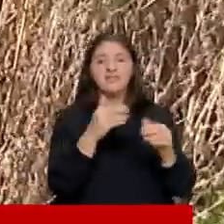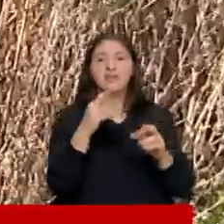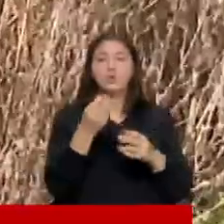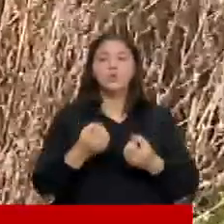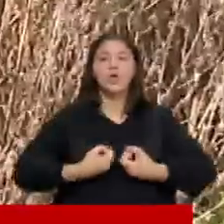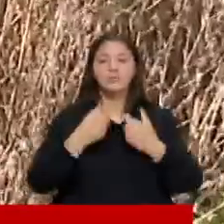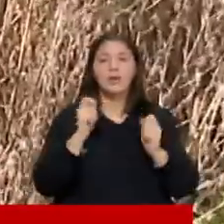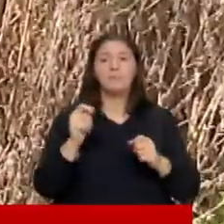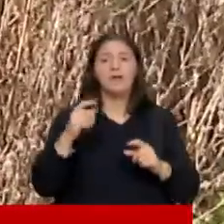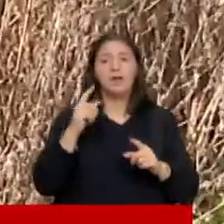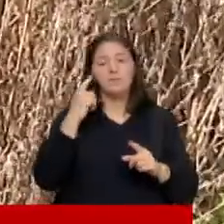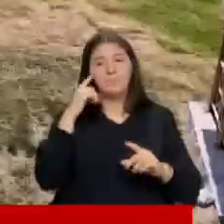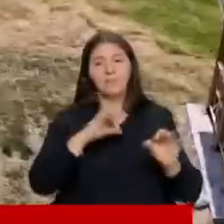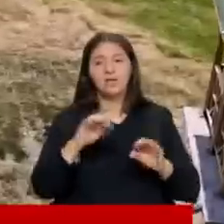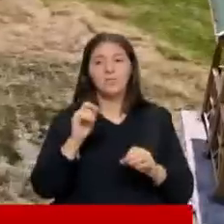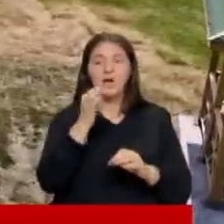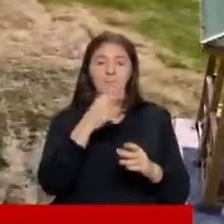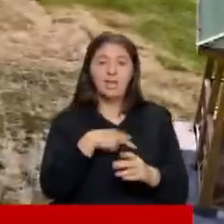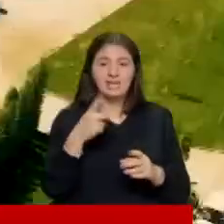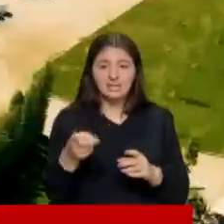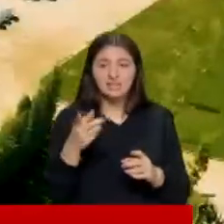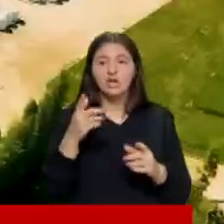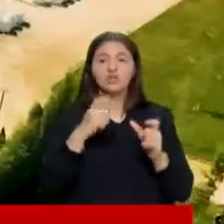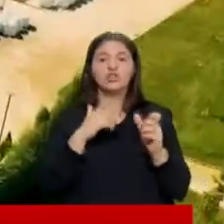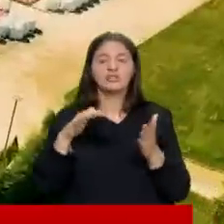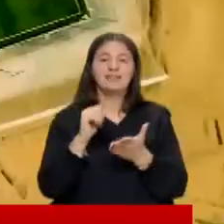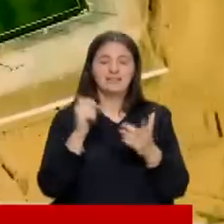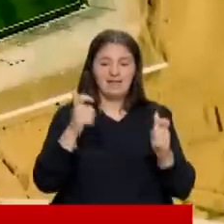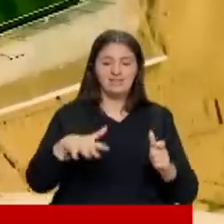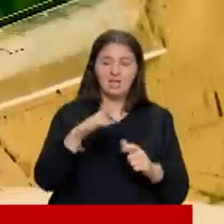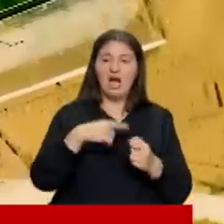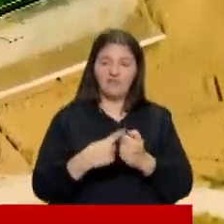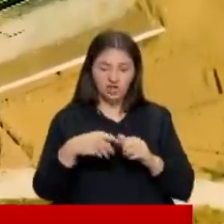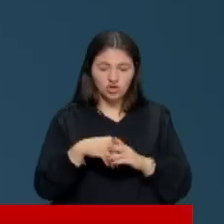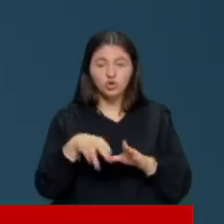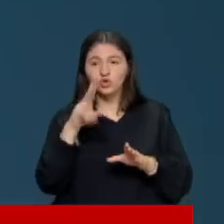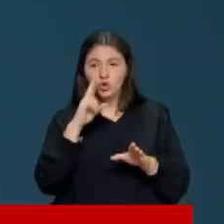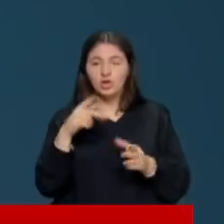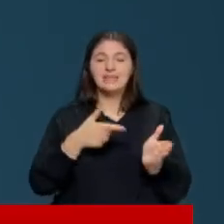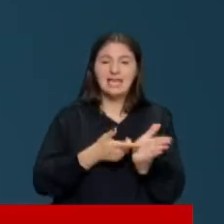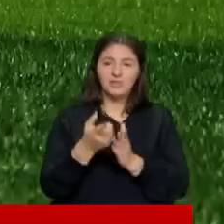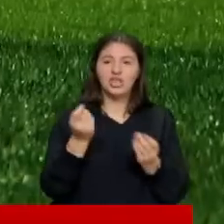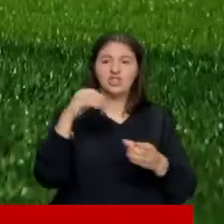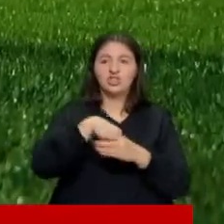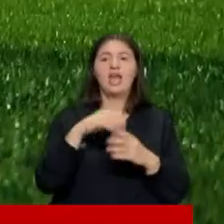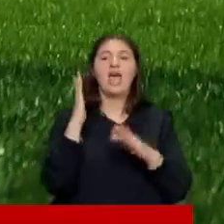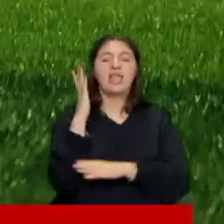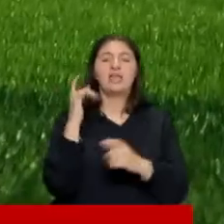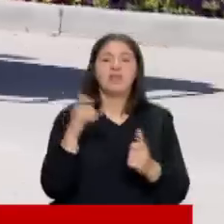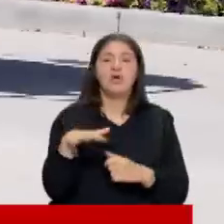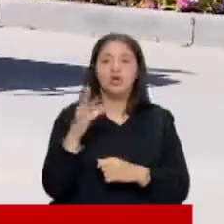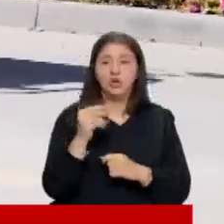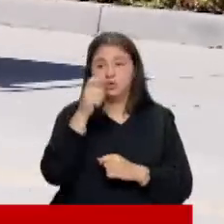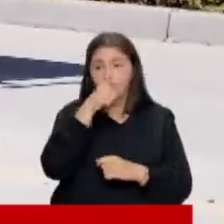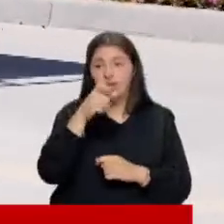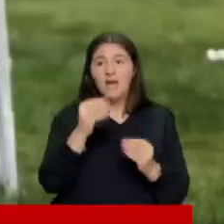üretmeyi amaçlıyor Ankara Büyükşehir Belediyesi Sosyal tesisleriyle de hafta içi ve hafta sonu tarımla da iç içe etkinlik adresi olacak